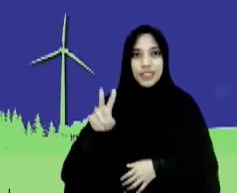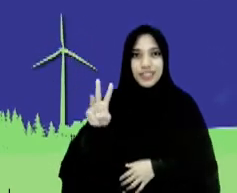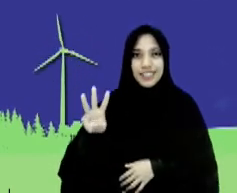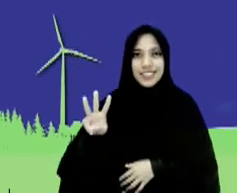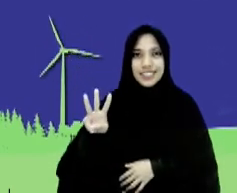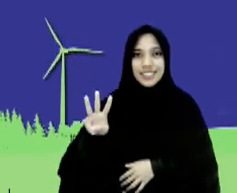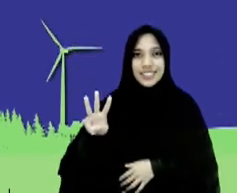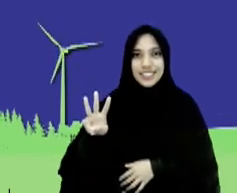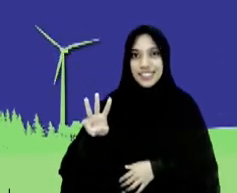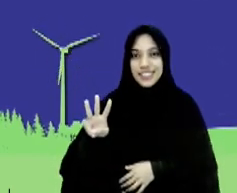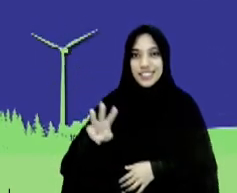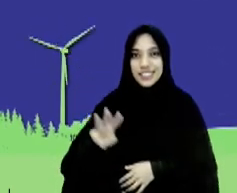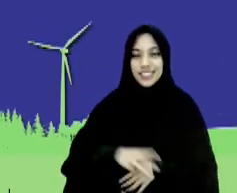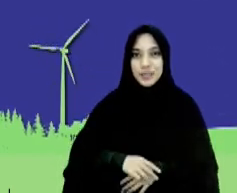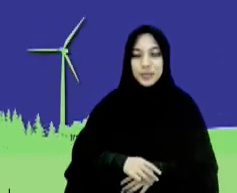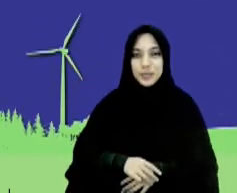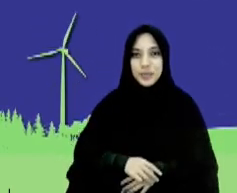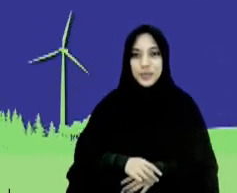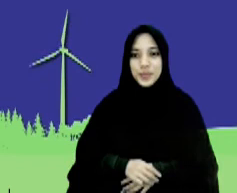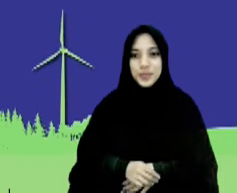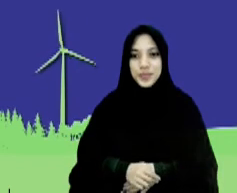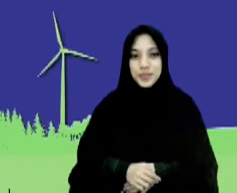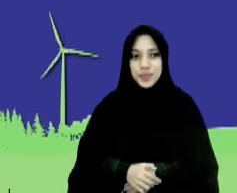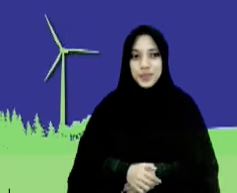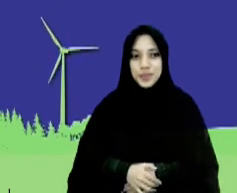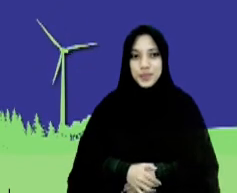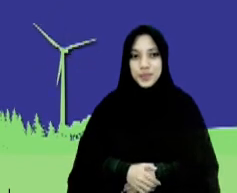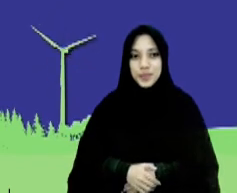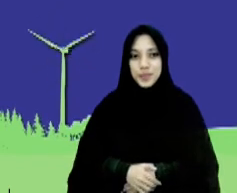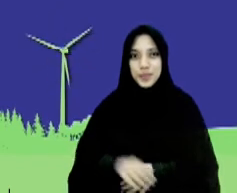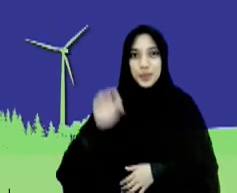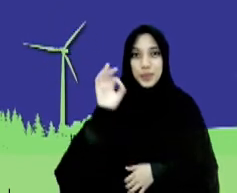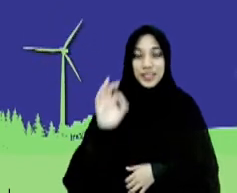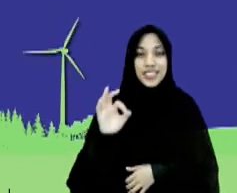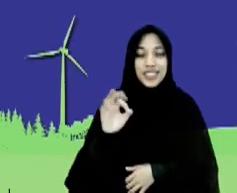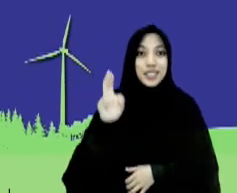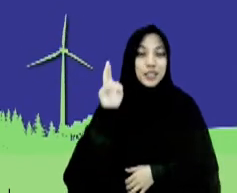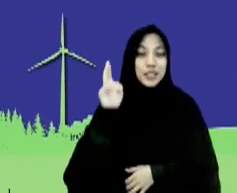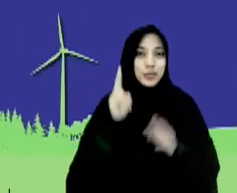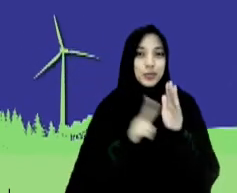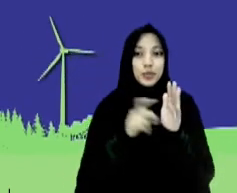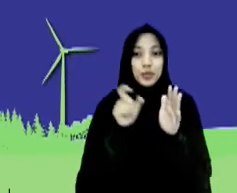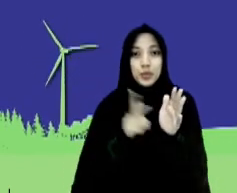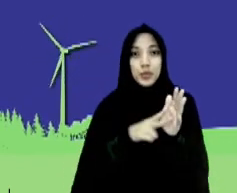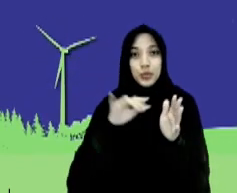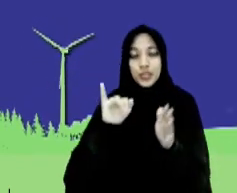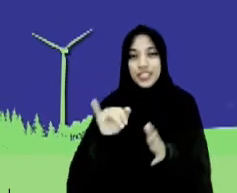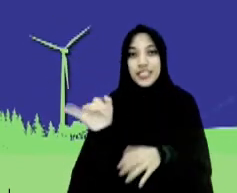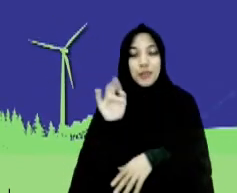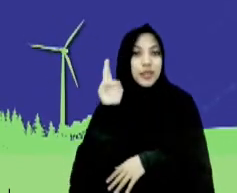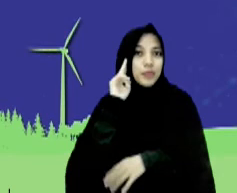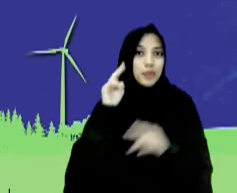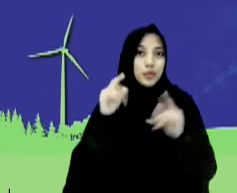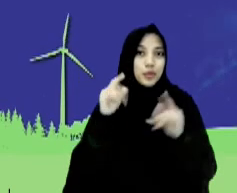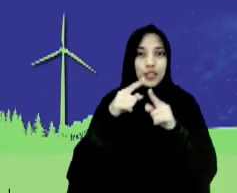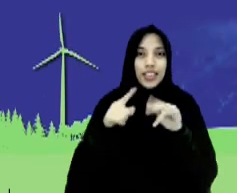cekrek silakan ya Oke Baik eh Bu Nuni dan bu Ratih eh terima kasih banyak Bu atas